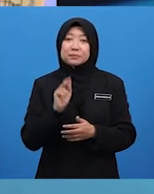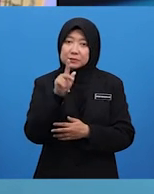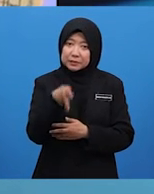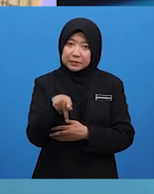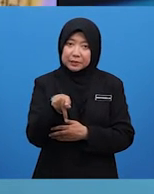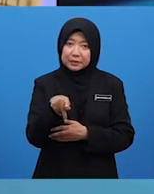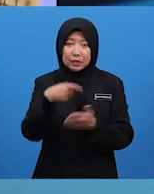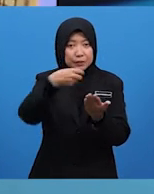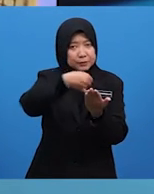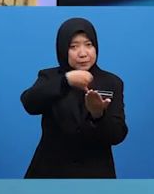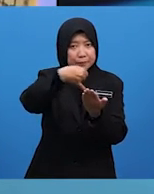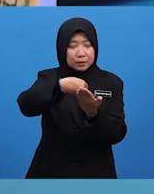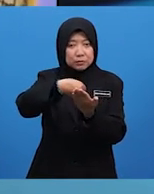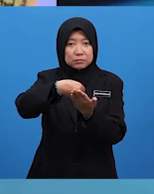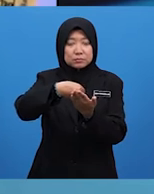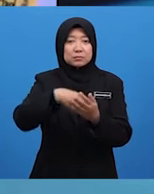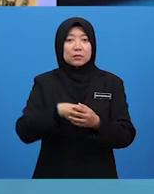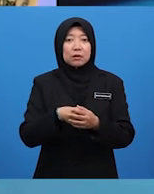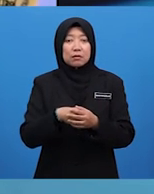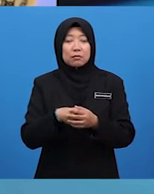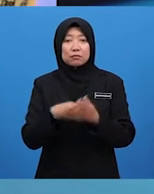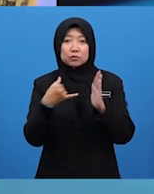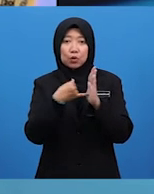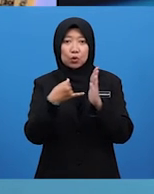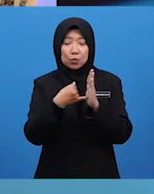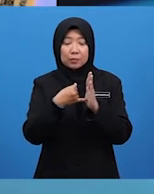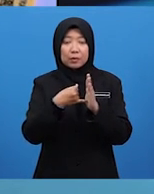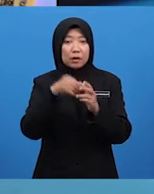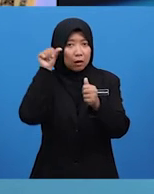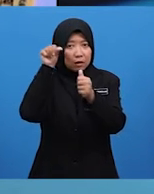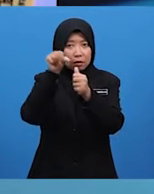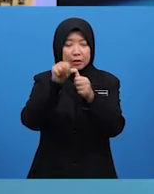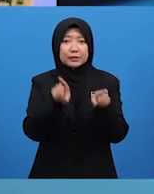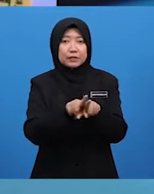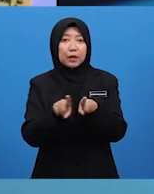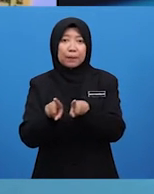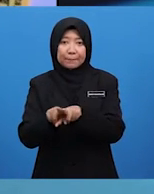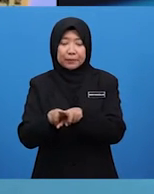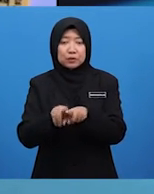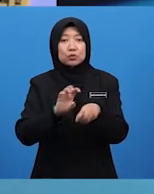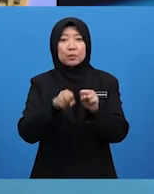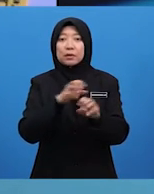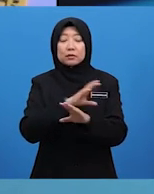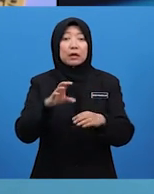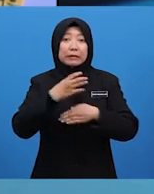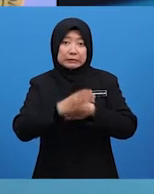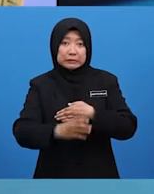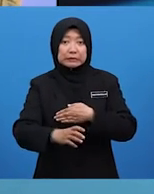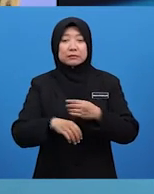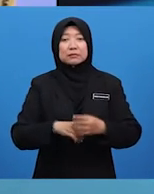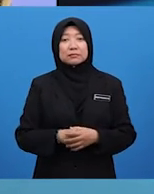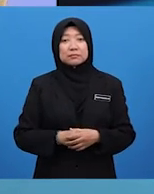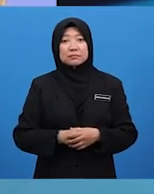Pastikan semat jarum peniti pada arah yang sama agar tidak berlaku kecederaan.